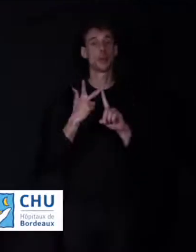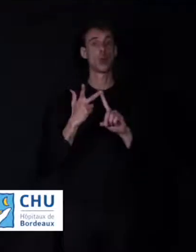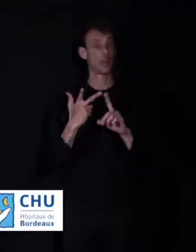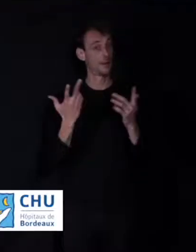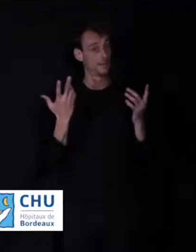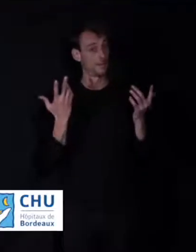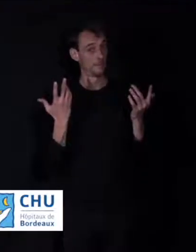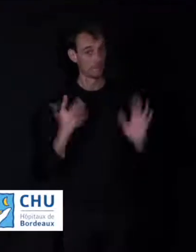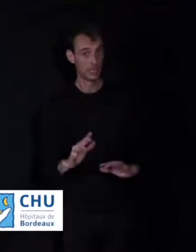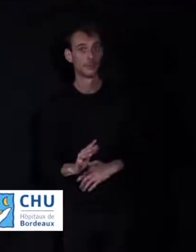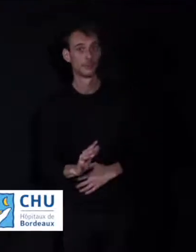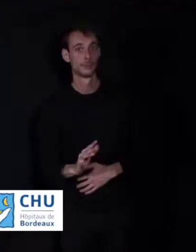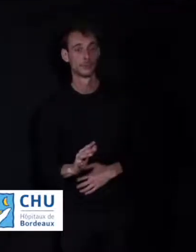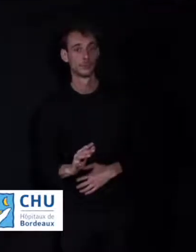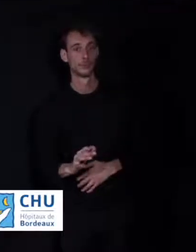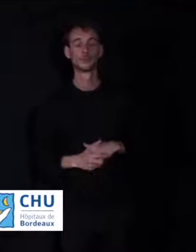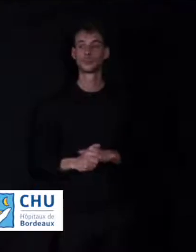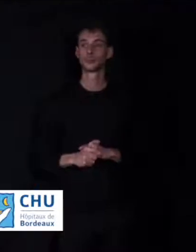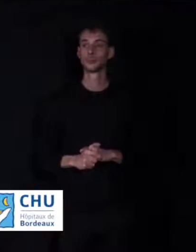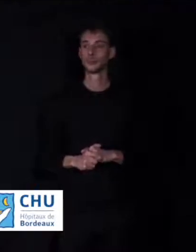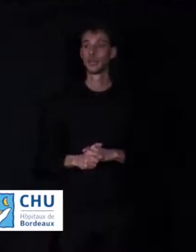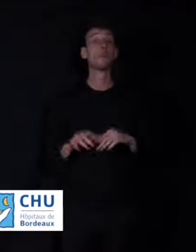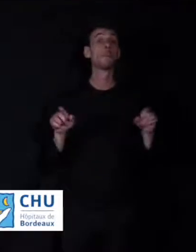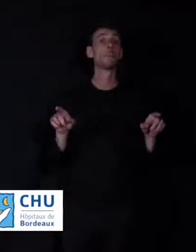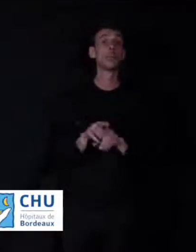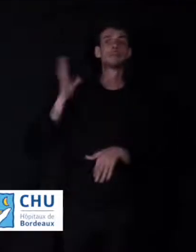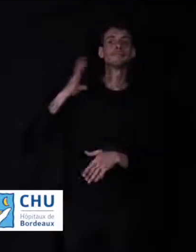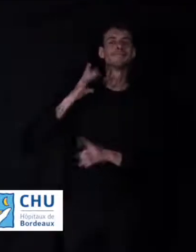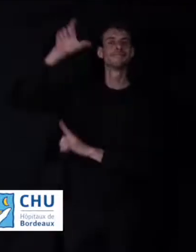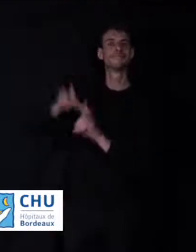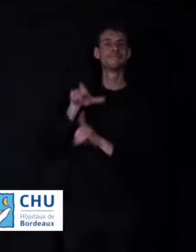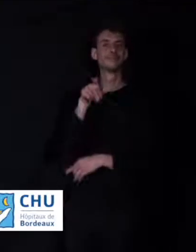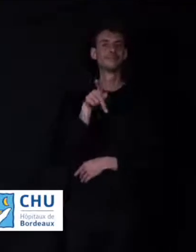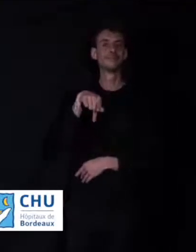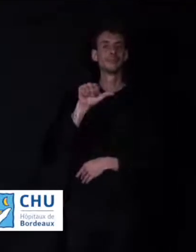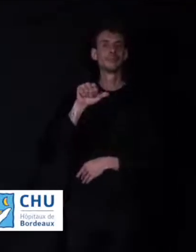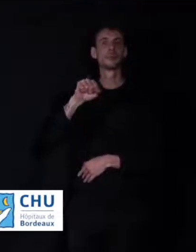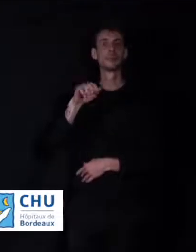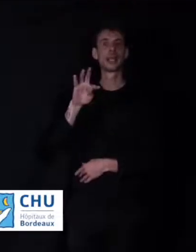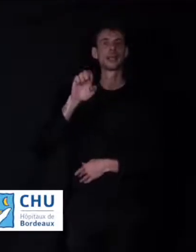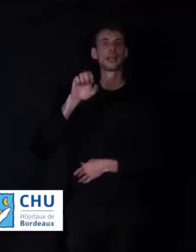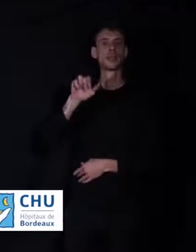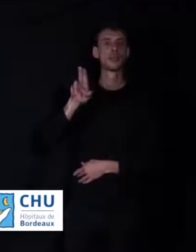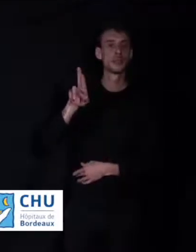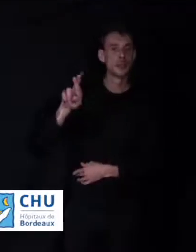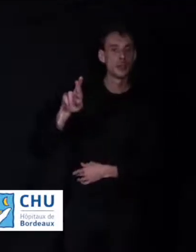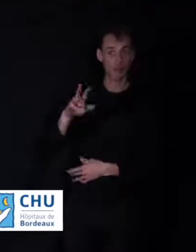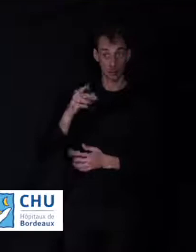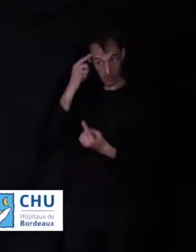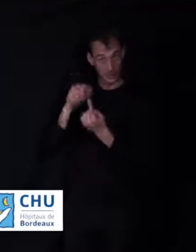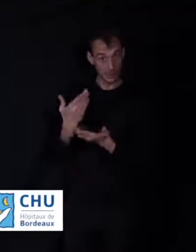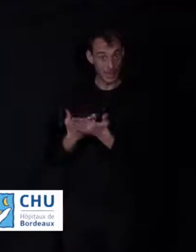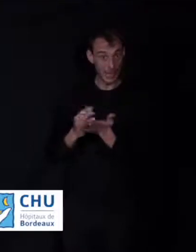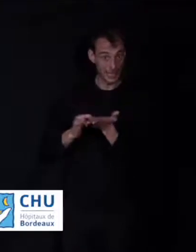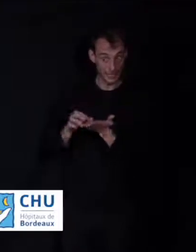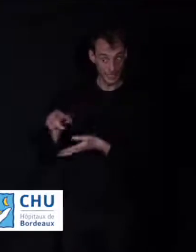finalisés. Pasteur également, dans les vaccins qu'il développe, a utilisé cette stratégie. Et là, pour le coup, utilise le